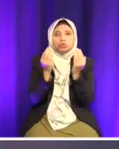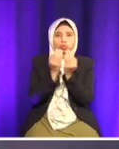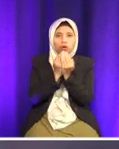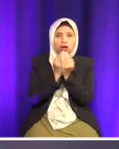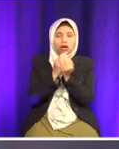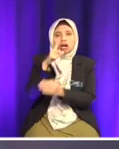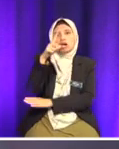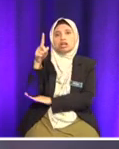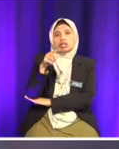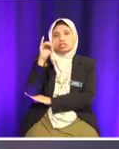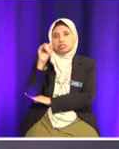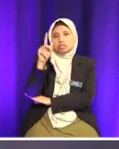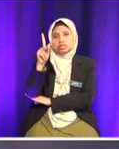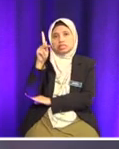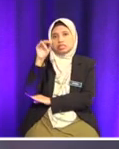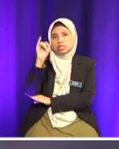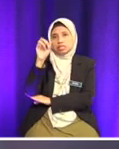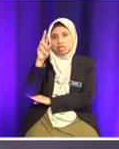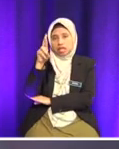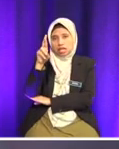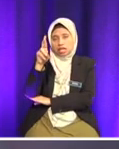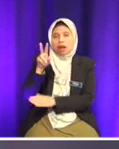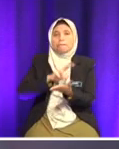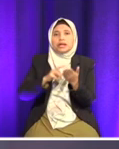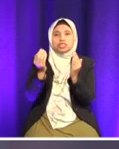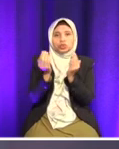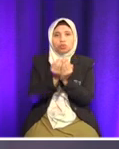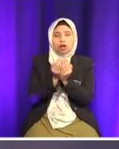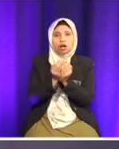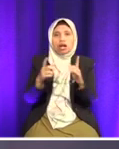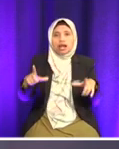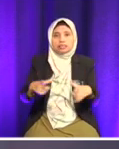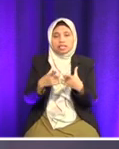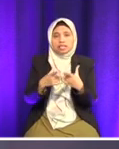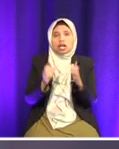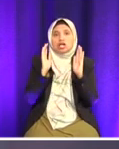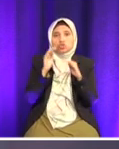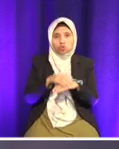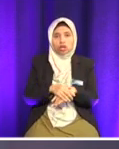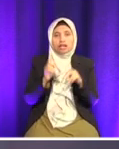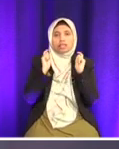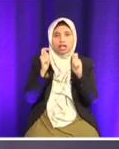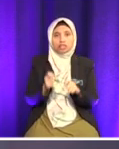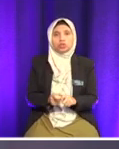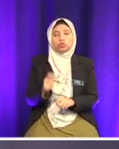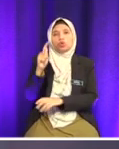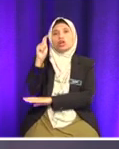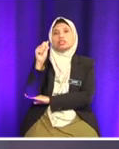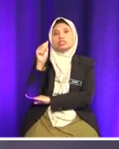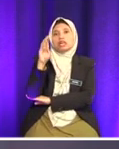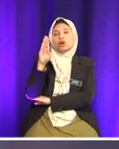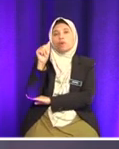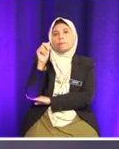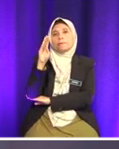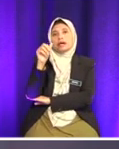berdzikir kita membaca Alquran kita berisi wafar kita melaksanakan salat sunnah tahajud salat sunnah taubat salat sunat